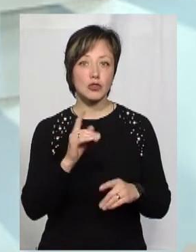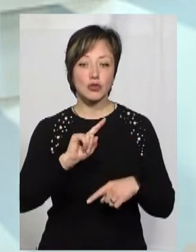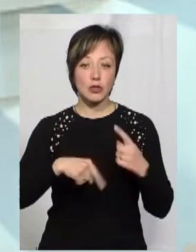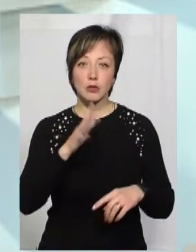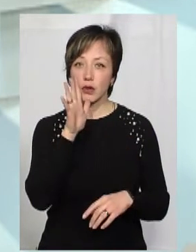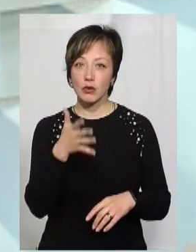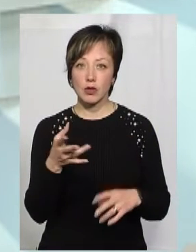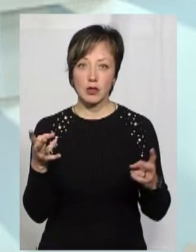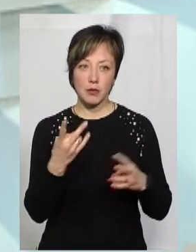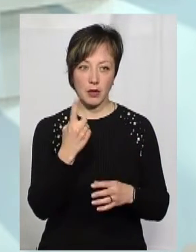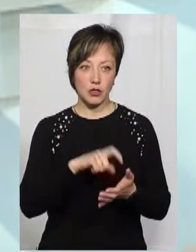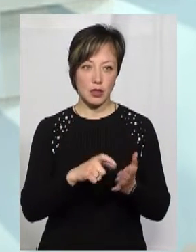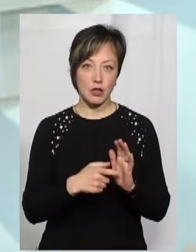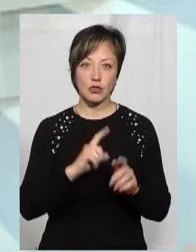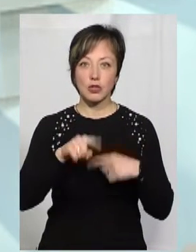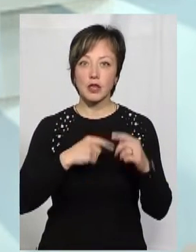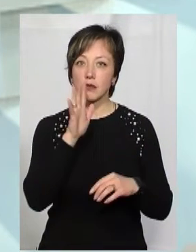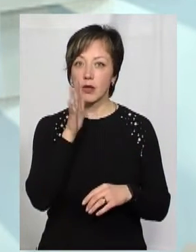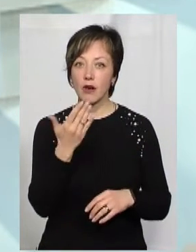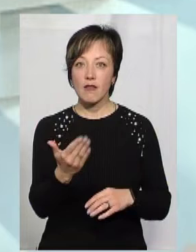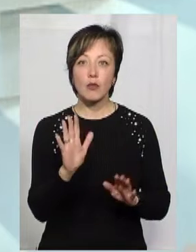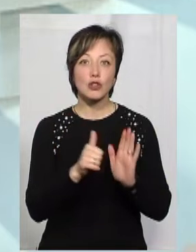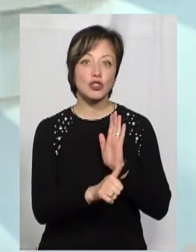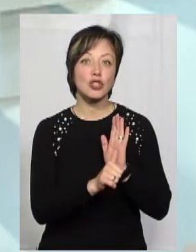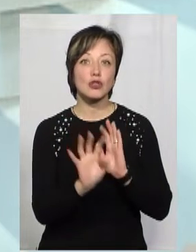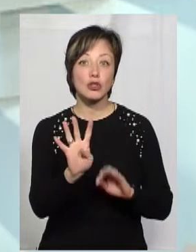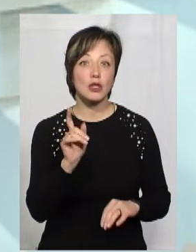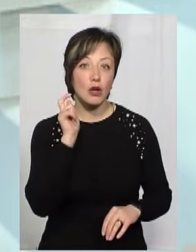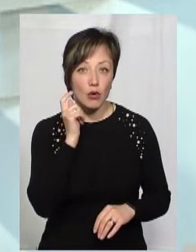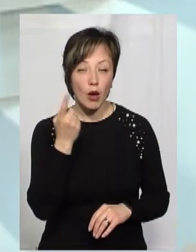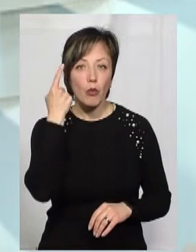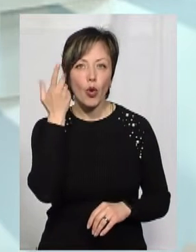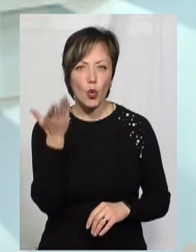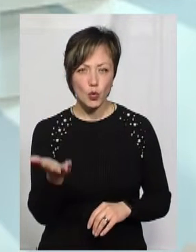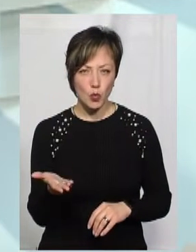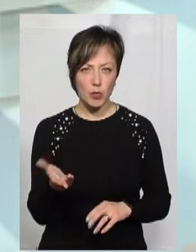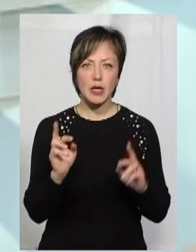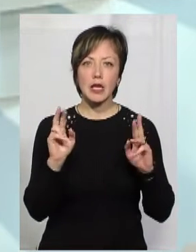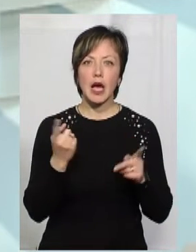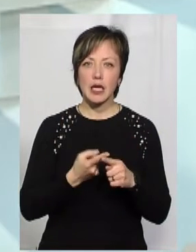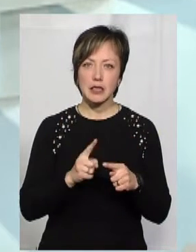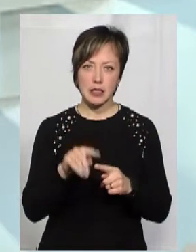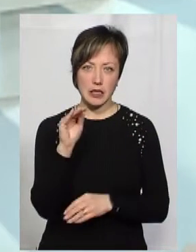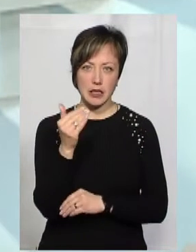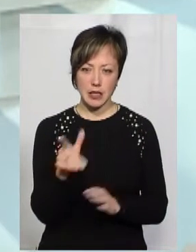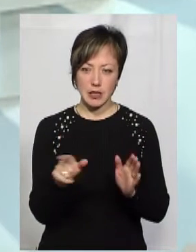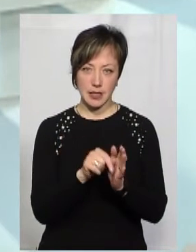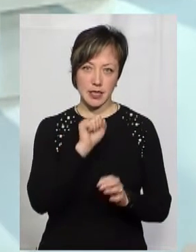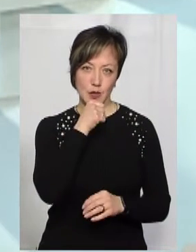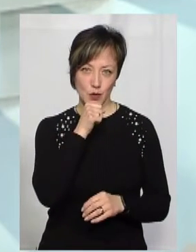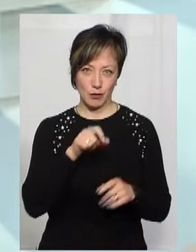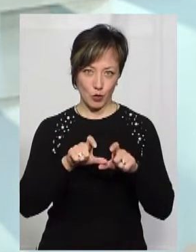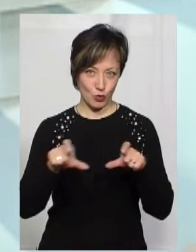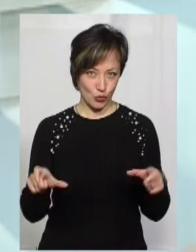через 5 років треба йти в перший клас. Через 5 років, папа, вам буде 64 роки. Подумайте, як цій дитині буде йти з дідусем до